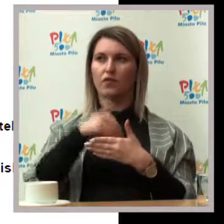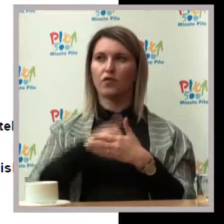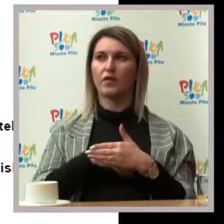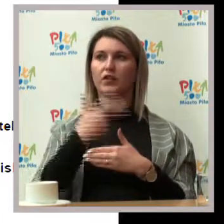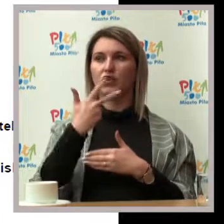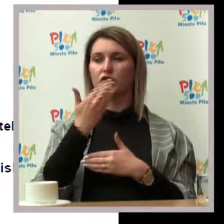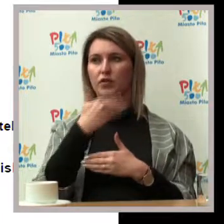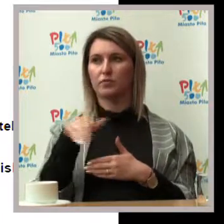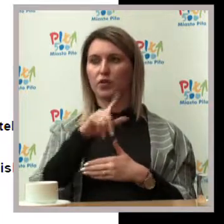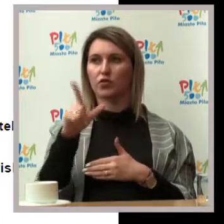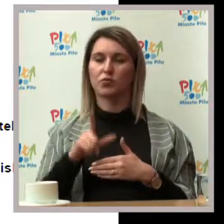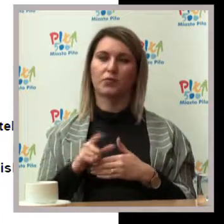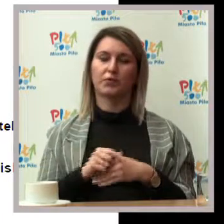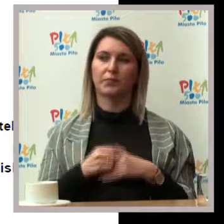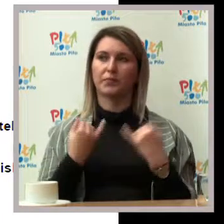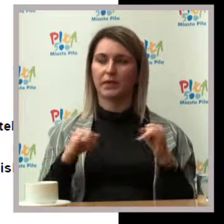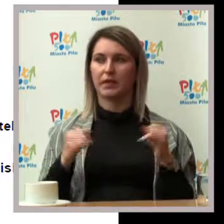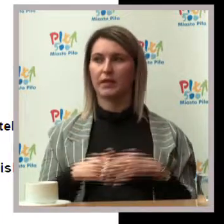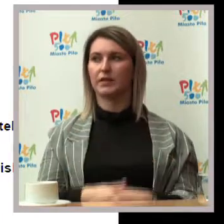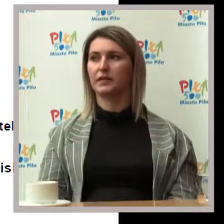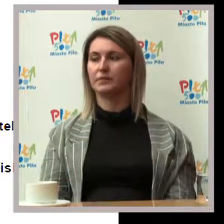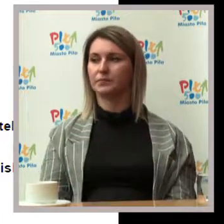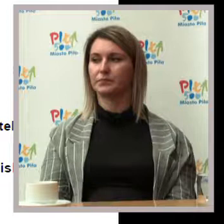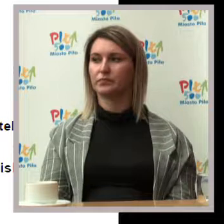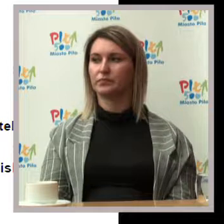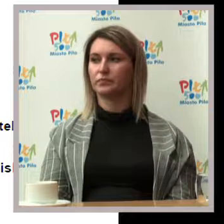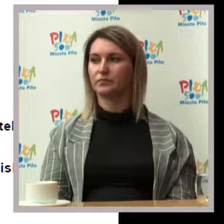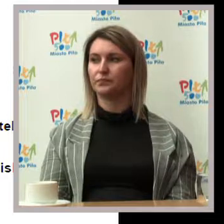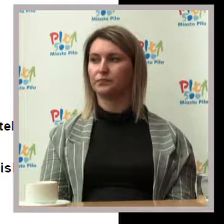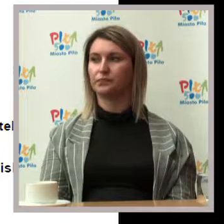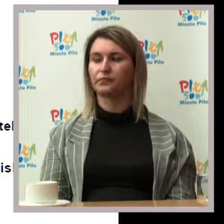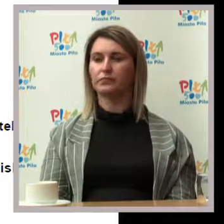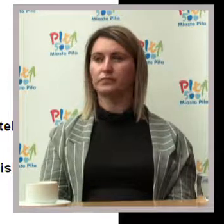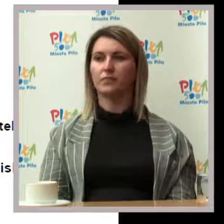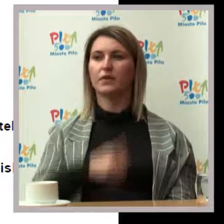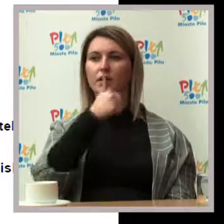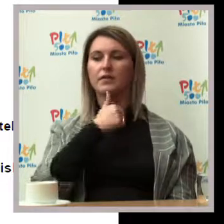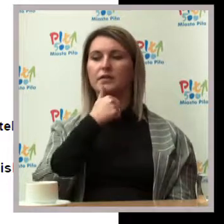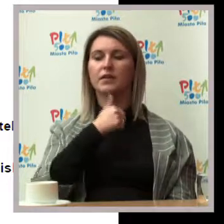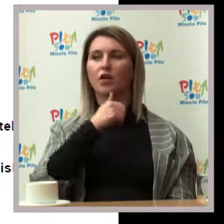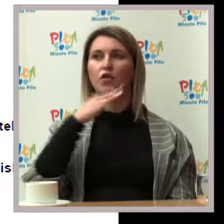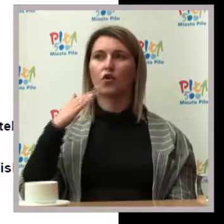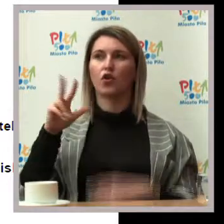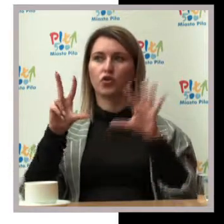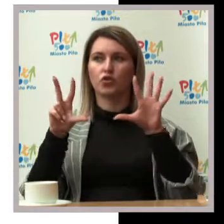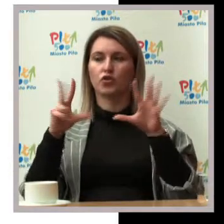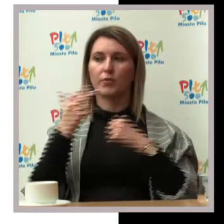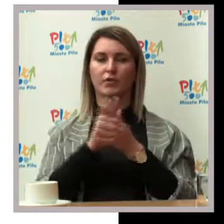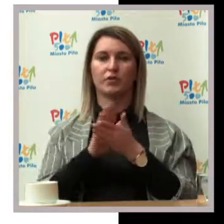złotych. I różne rozliczenia w ramach rezerwy budżetu obywatelskiego to ten zielony kolor 3 miliony złotych.